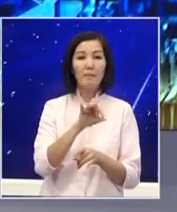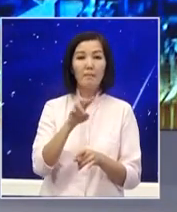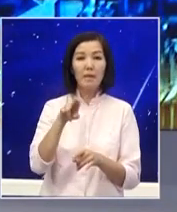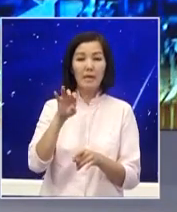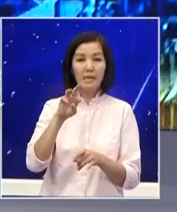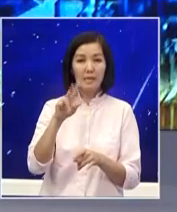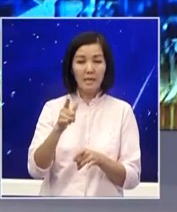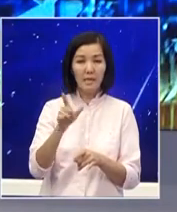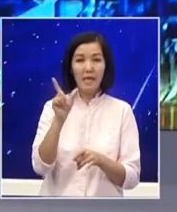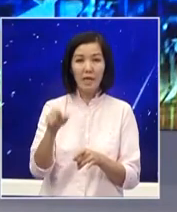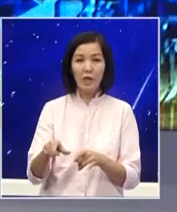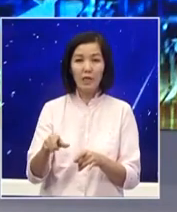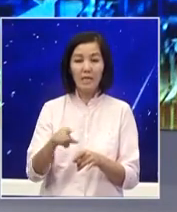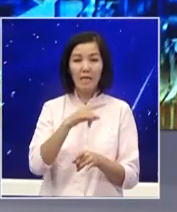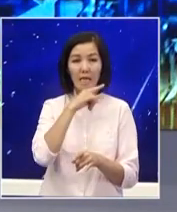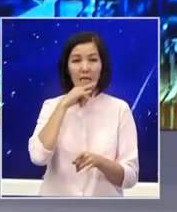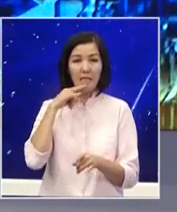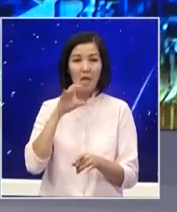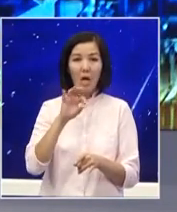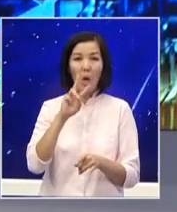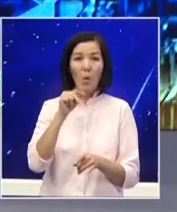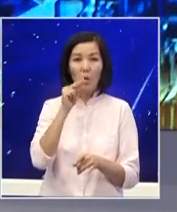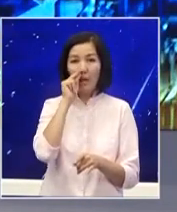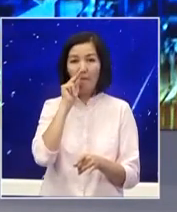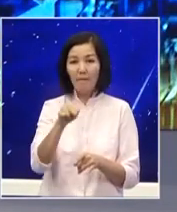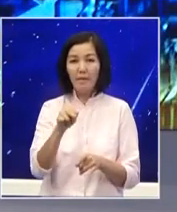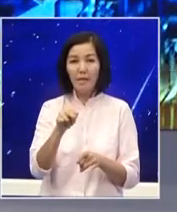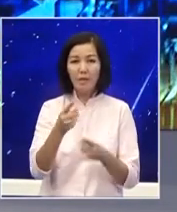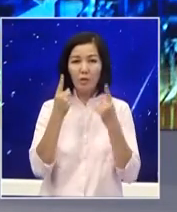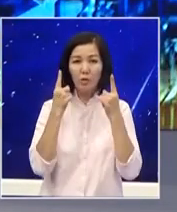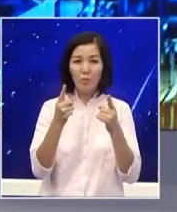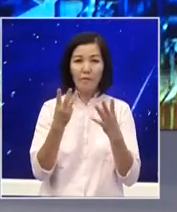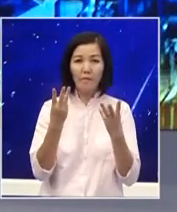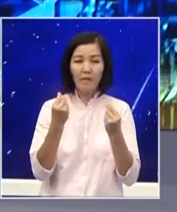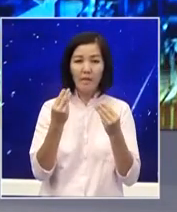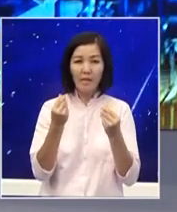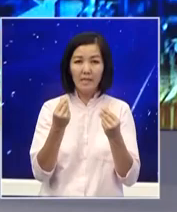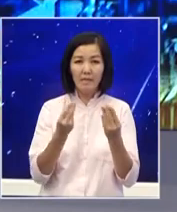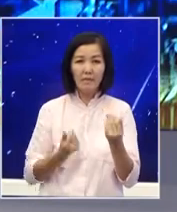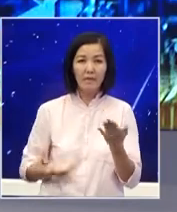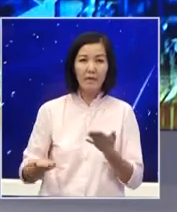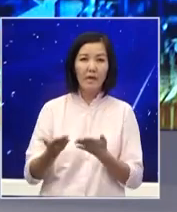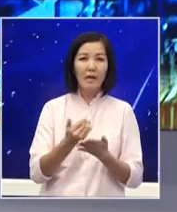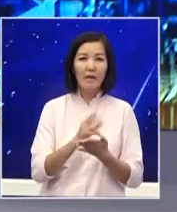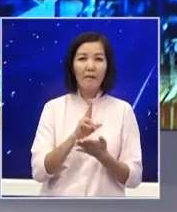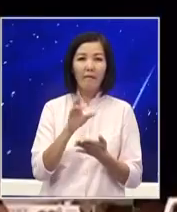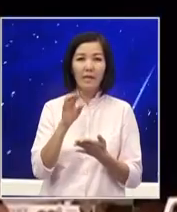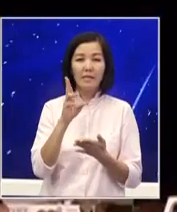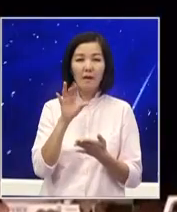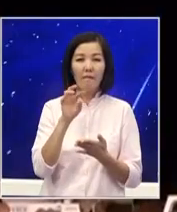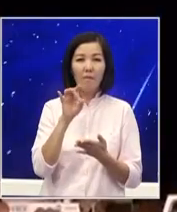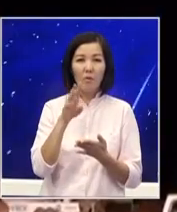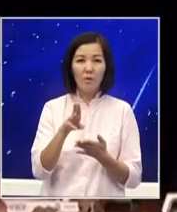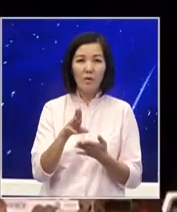гражданка россия ольга клей нарт обвиняется в организации одной из крупнейших финансовых пирамид questra world накануне она была